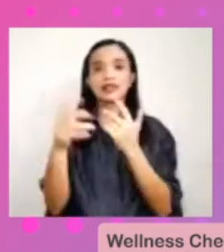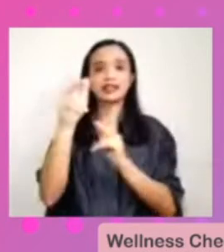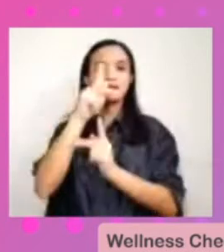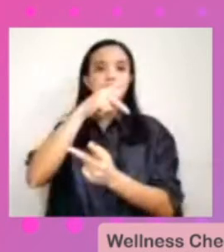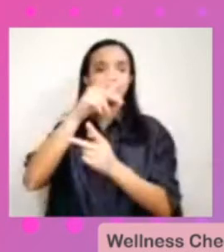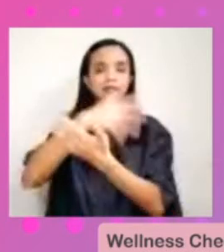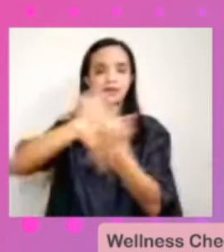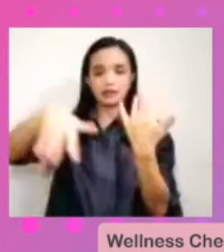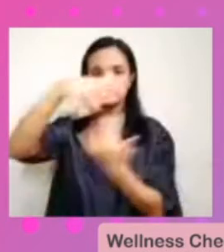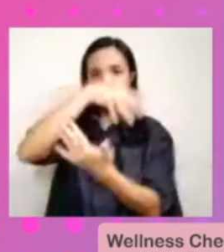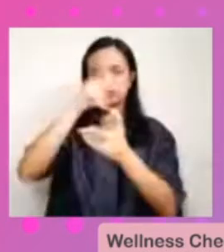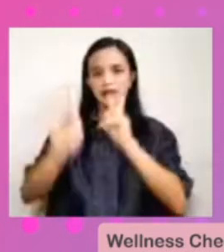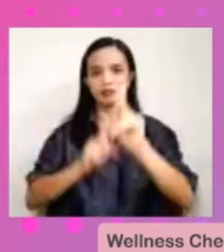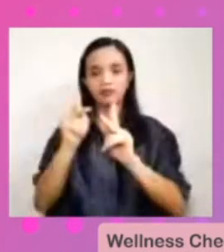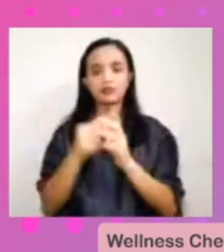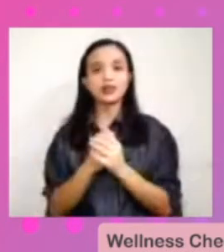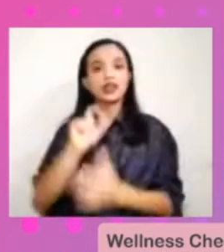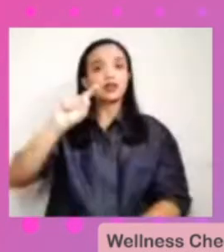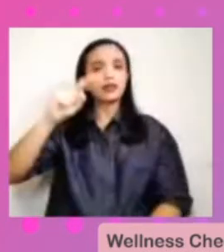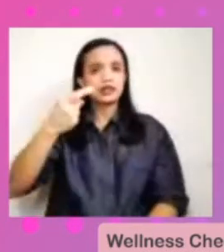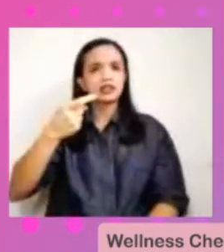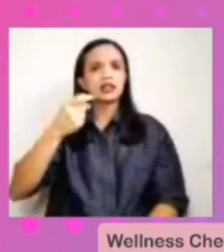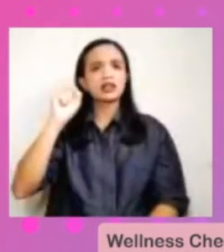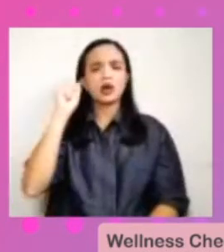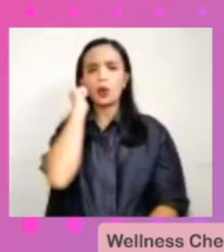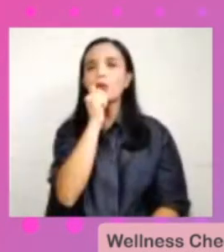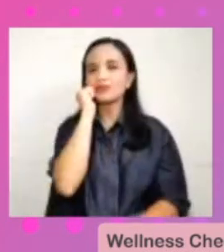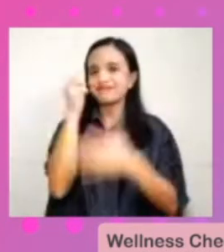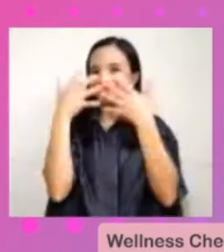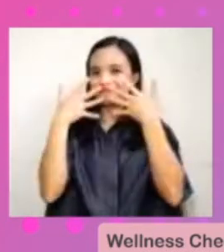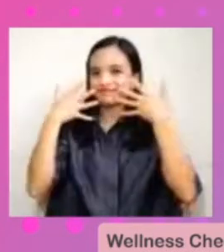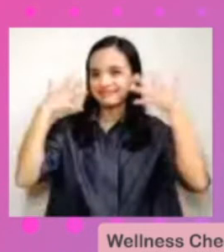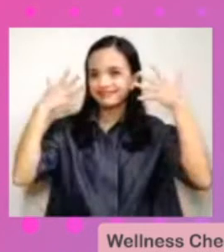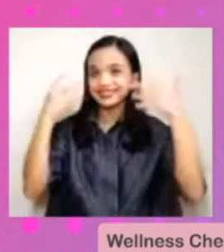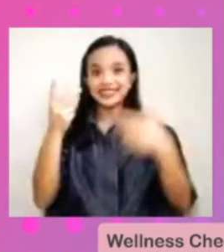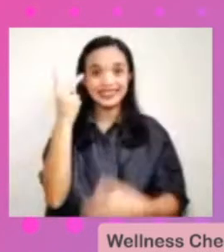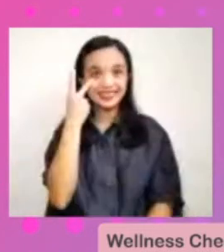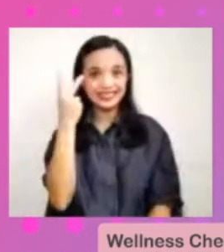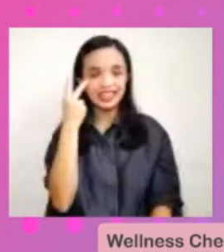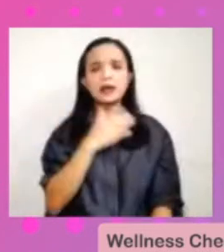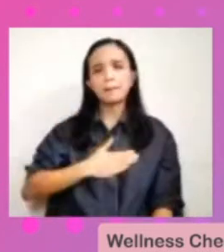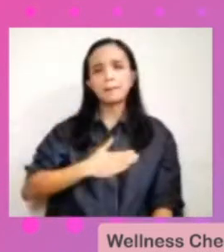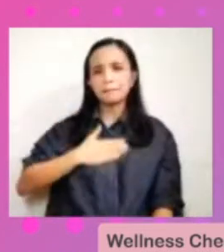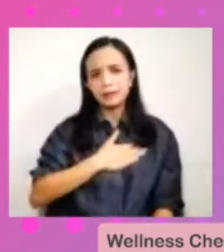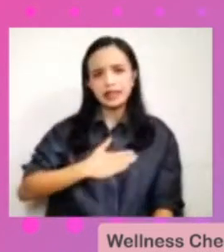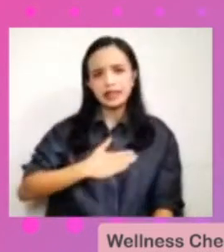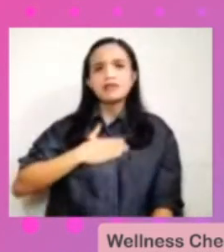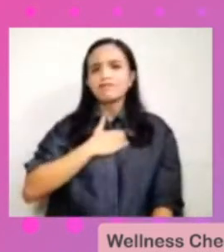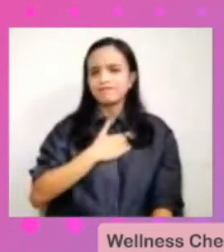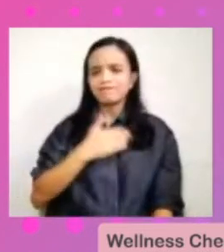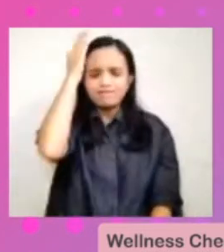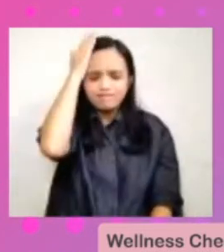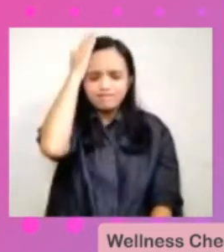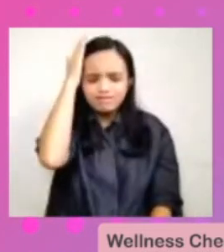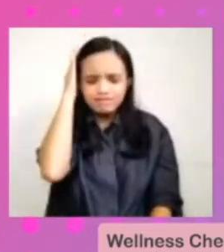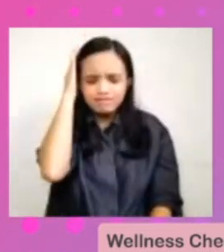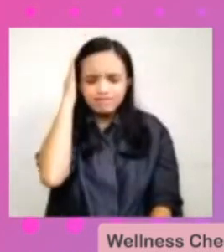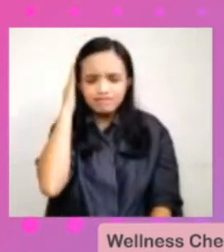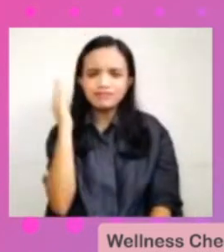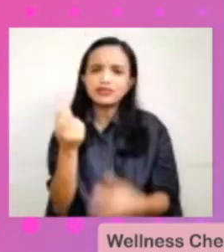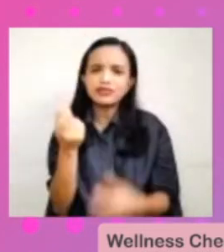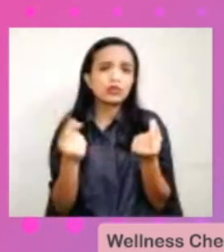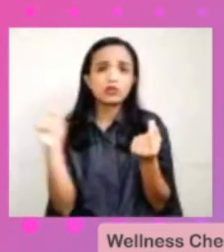So you really have to take care of yourselves, no? Para naman maalagaan nyo ang ating mga learners and of course, ang mga